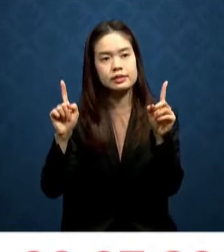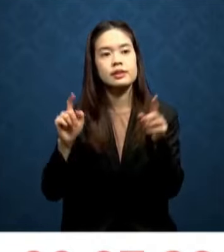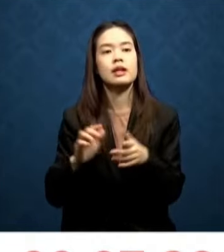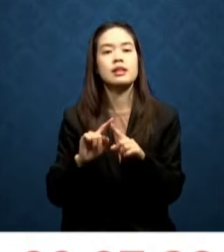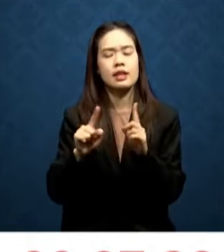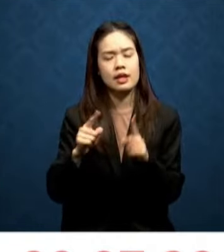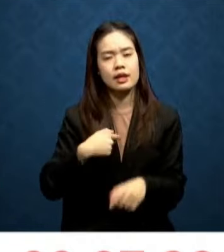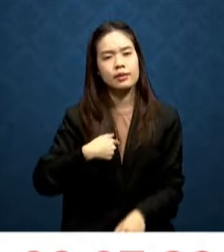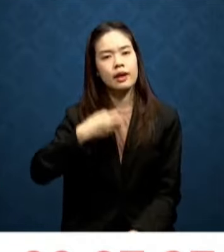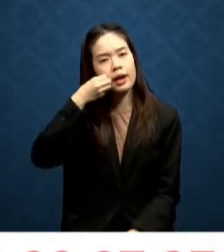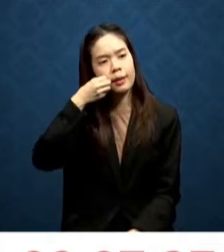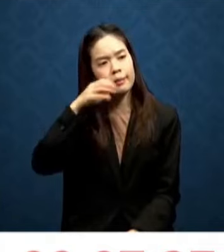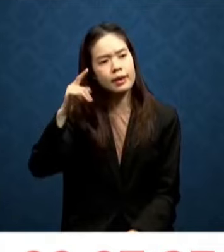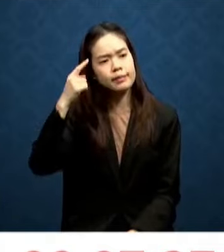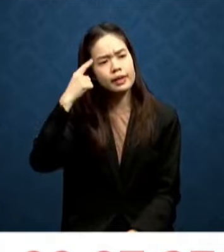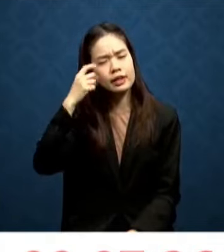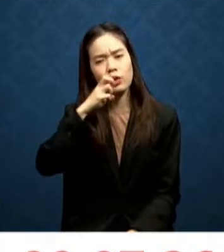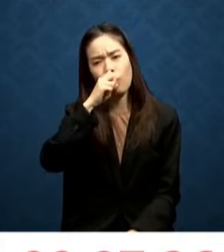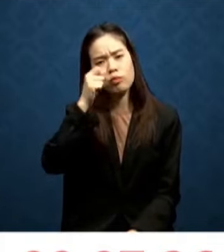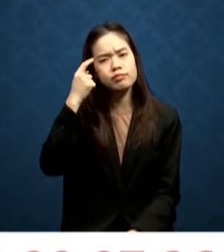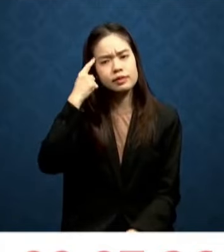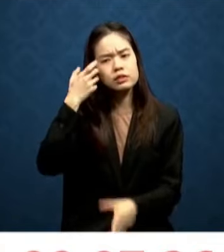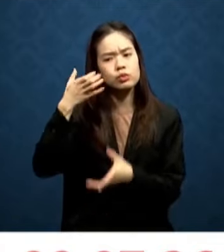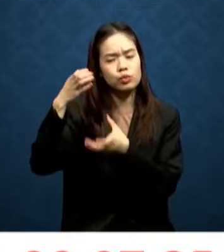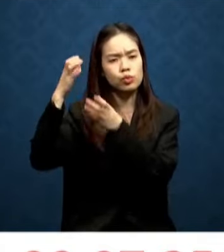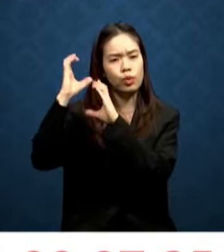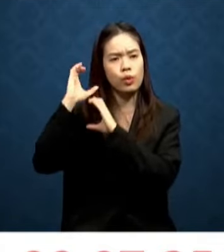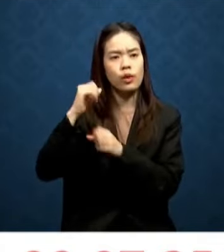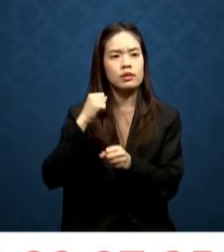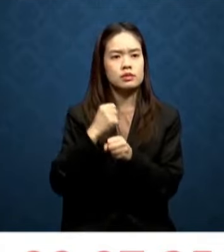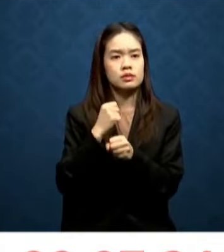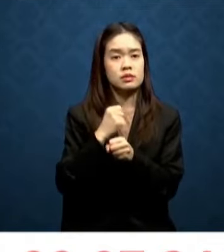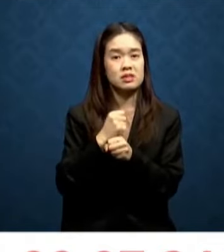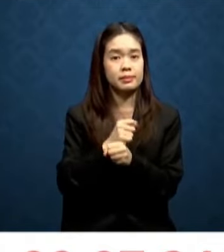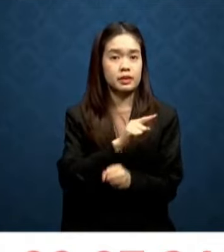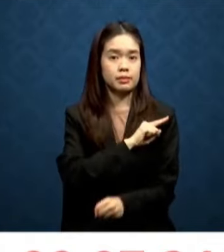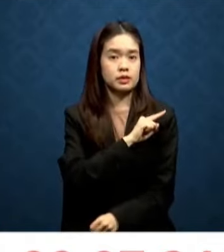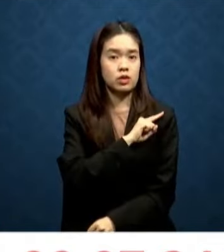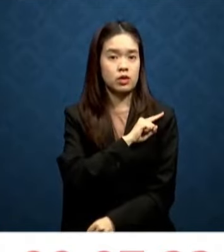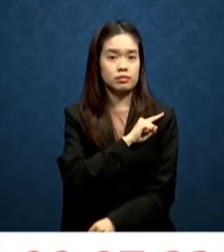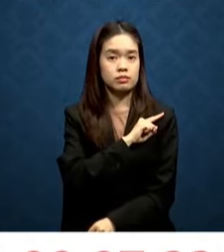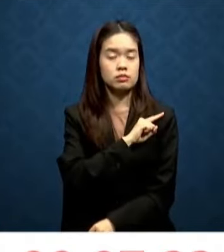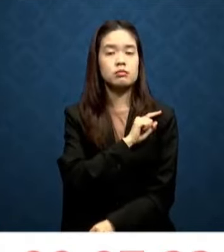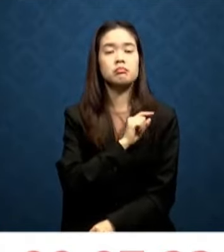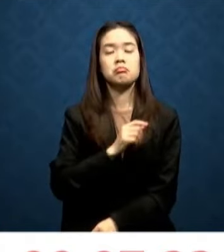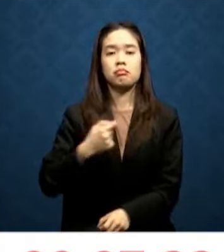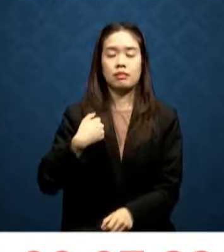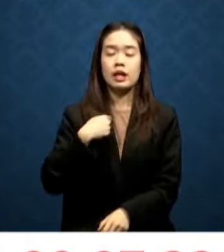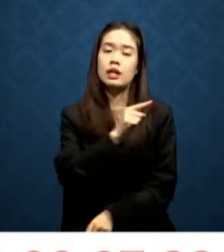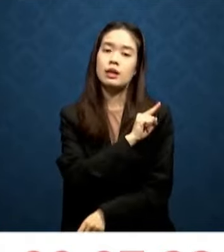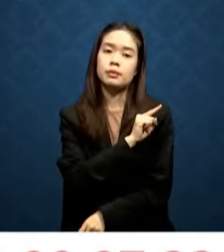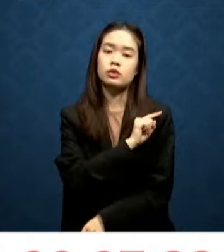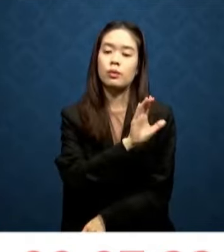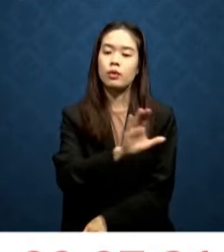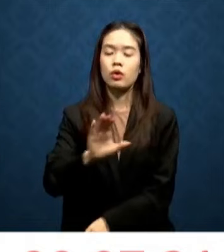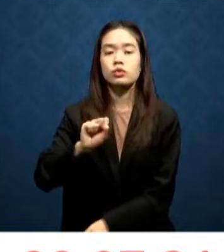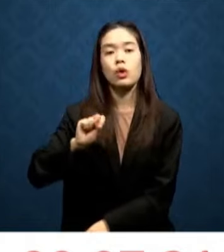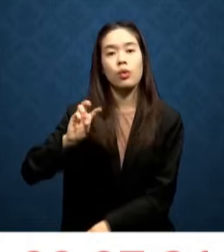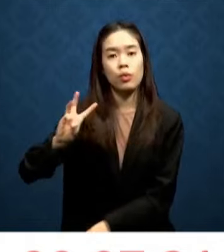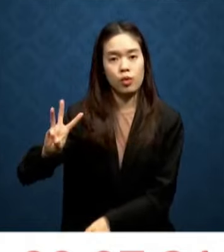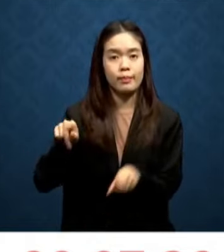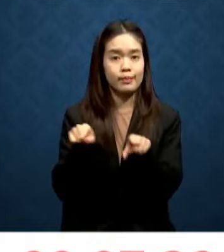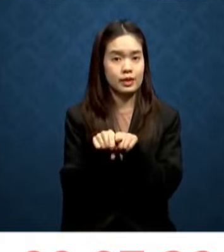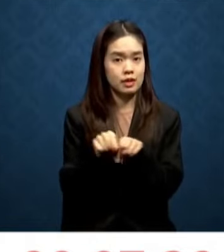ไปคิดไต่ตรองดูแล้วเนี่ยในเมื่อบทบาทหน้าที่มันอยู่ที่สมาชิกวุฒิสภาฉะนั้นมันควรจะมี